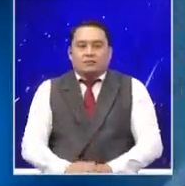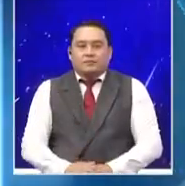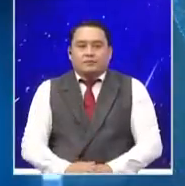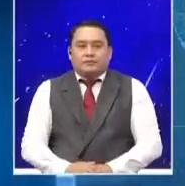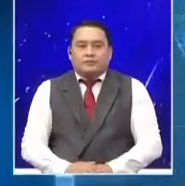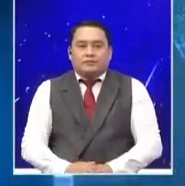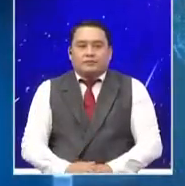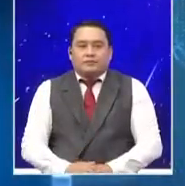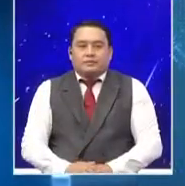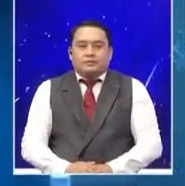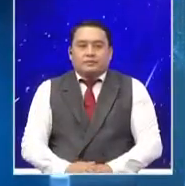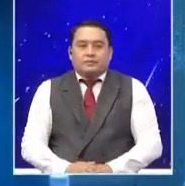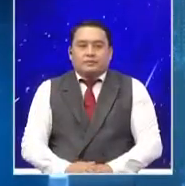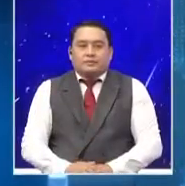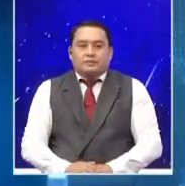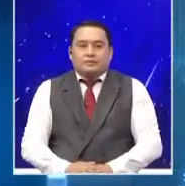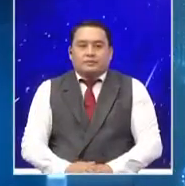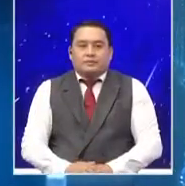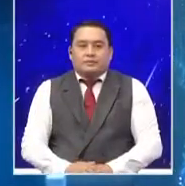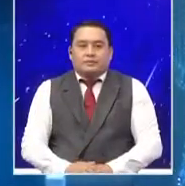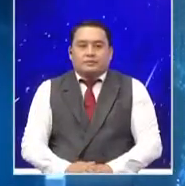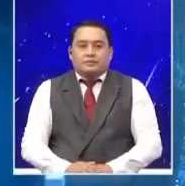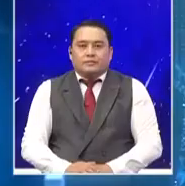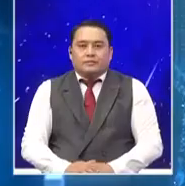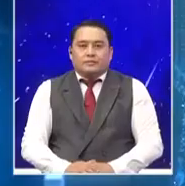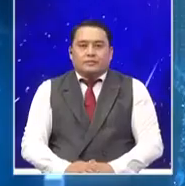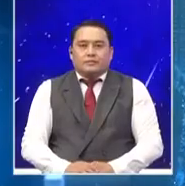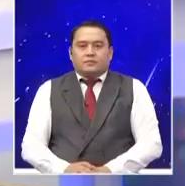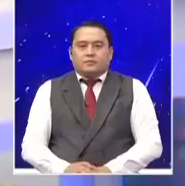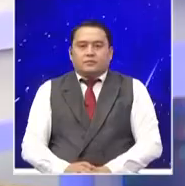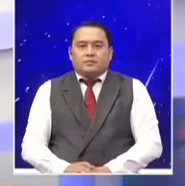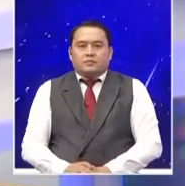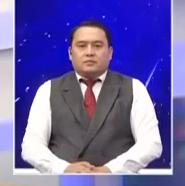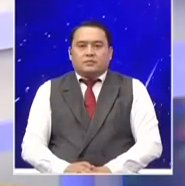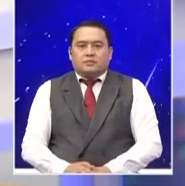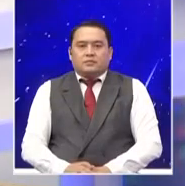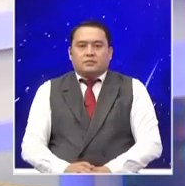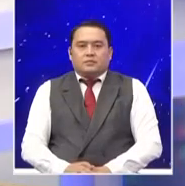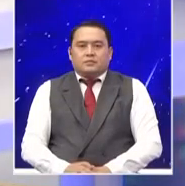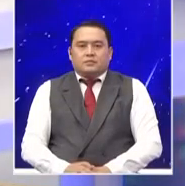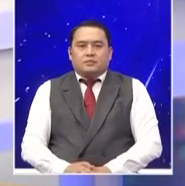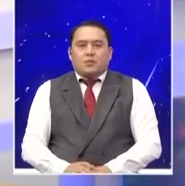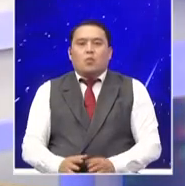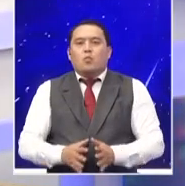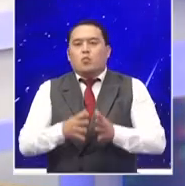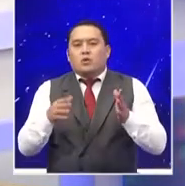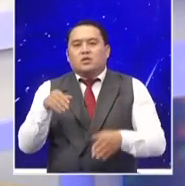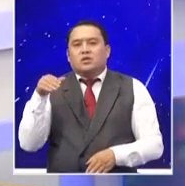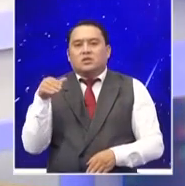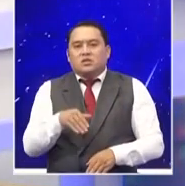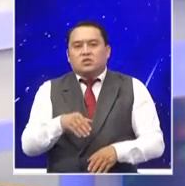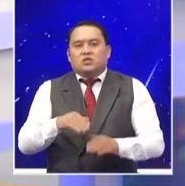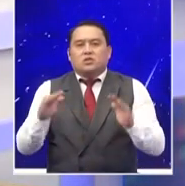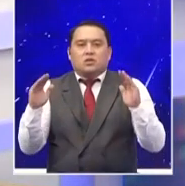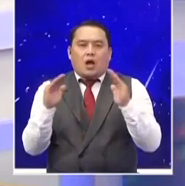Гульмира Тимиргалиева, Надир Хамзин, телеканал ЖТСУ, Талдыкурган. К зиме будь готов. Более 1000 домов в